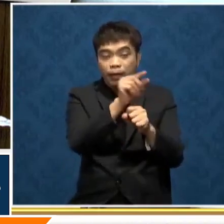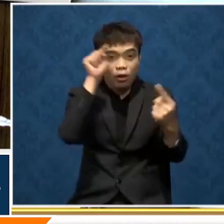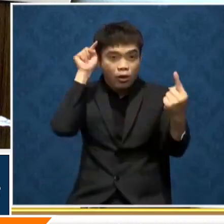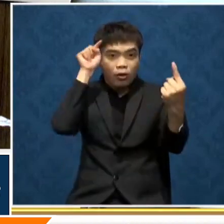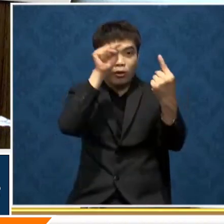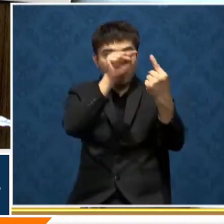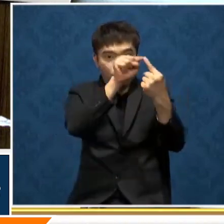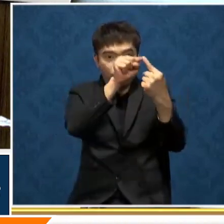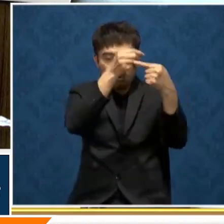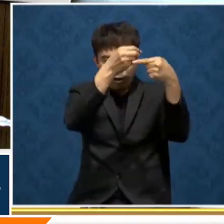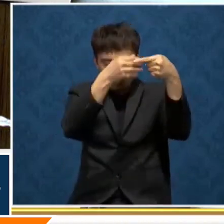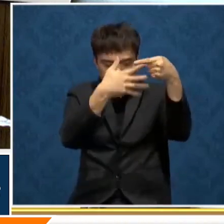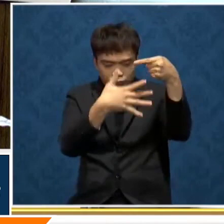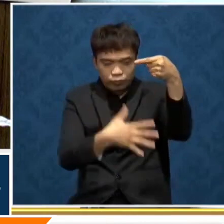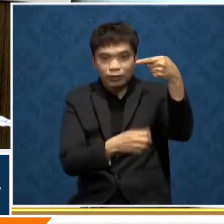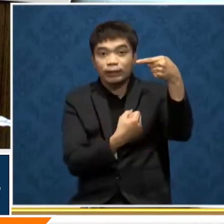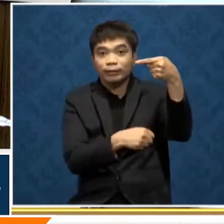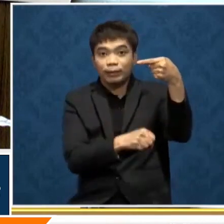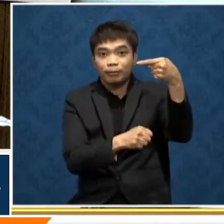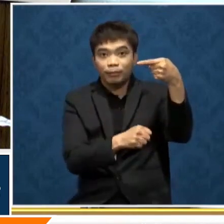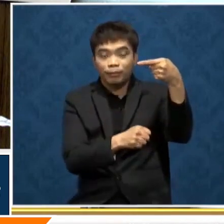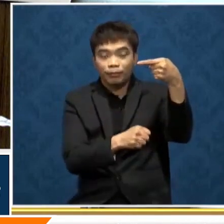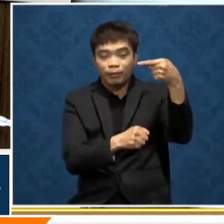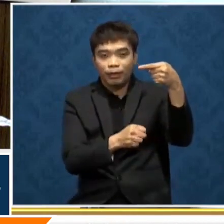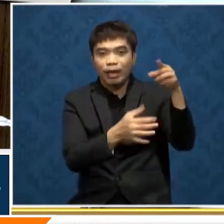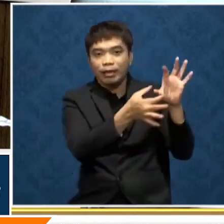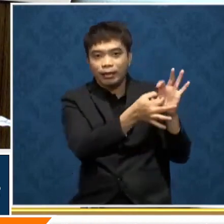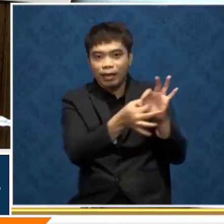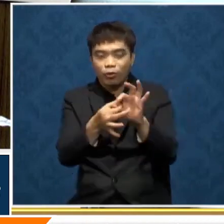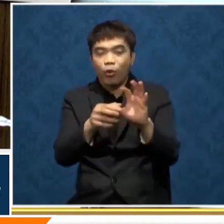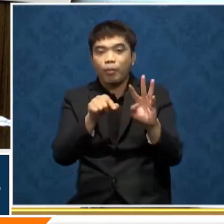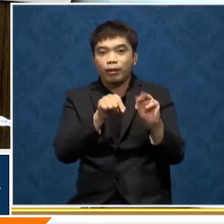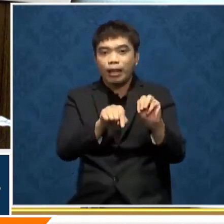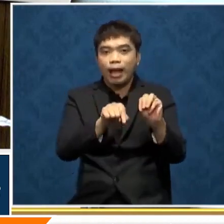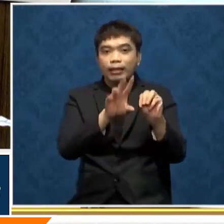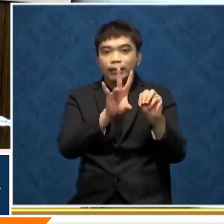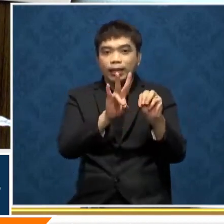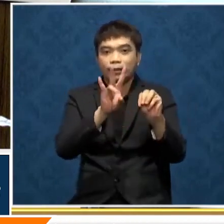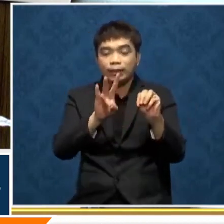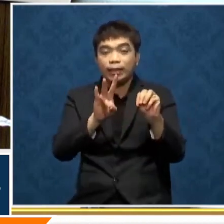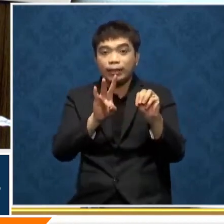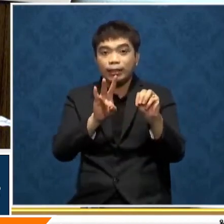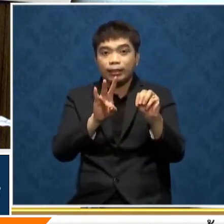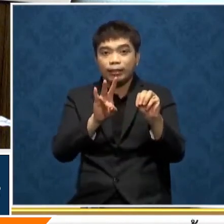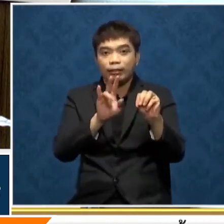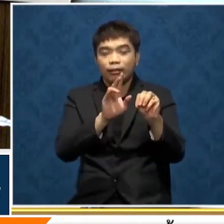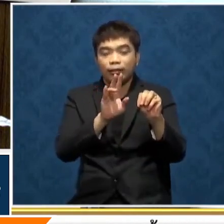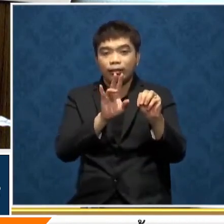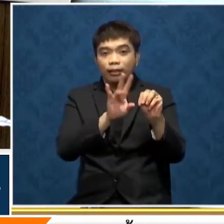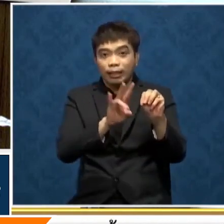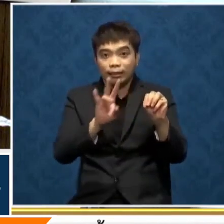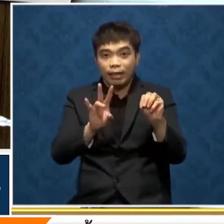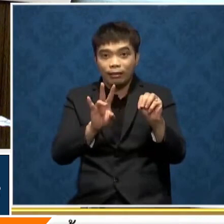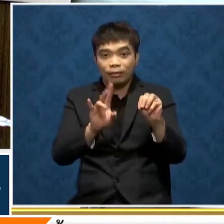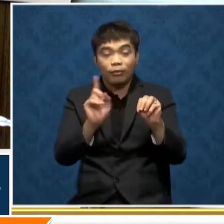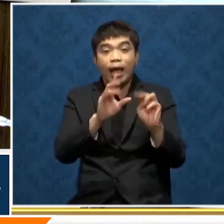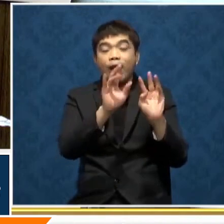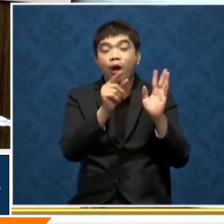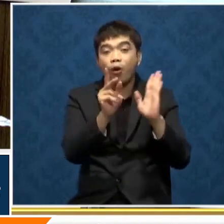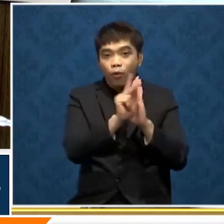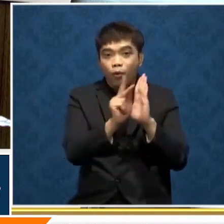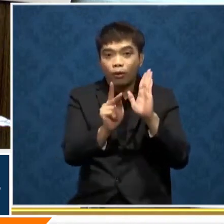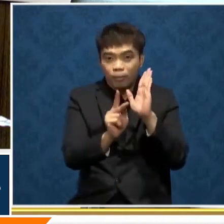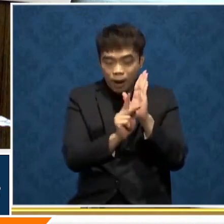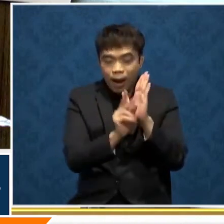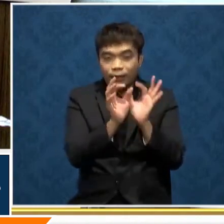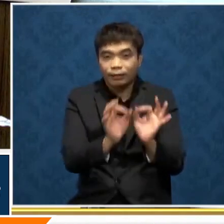หมายขึ้นมาเป็น 10ข้อโดยล้อกับมาตรา 77ของรัฐธรรมนูญคือให้มีกฎหมายเท่าที่จำเป็น